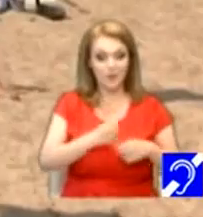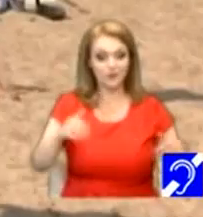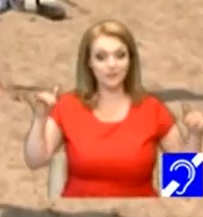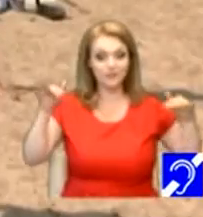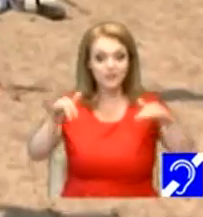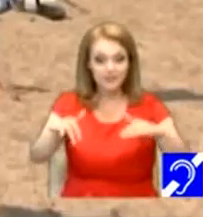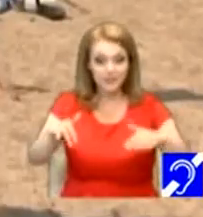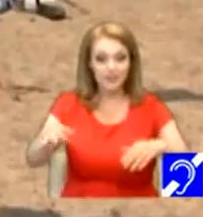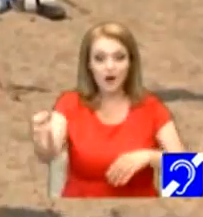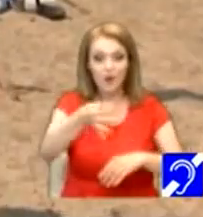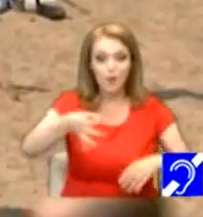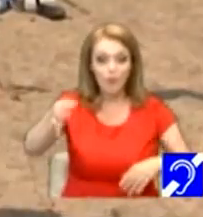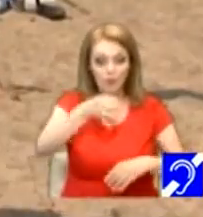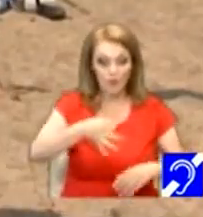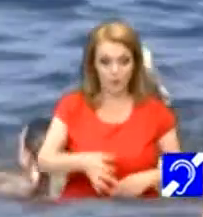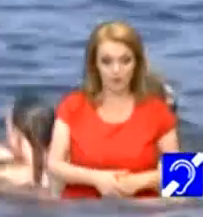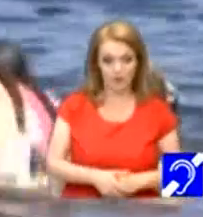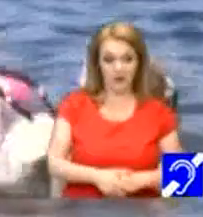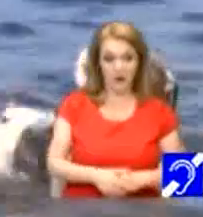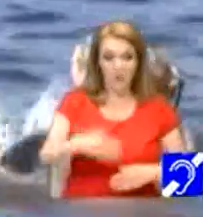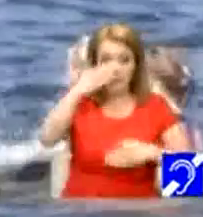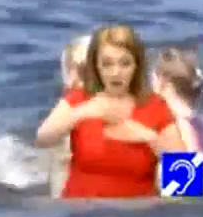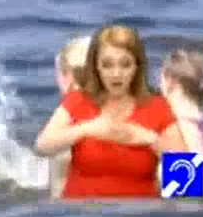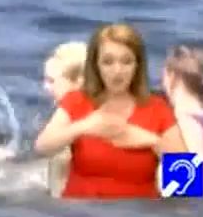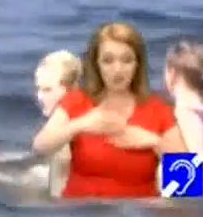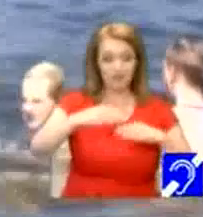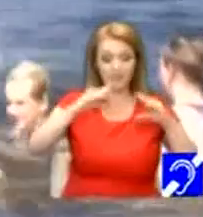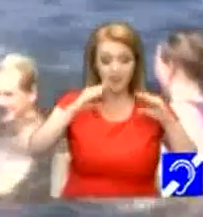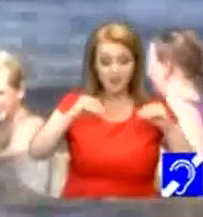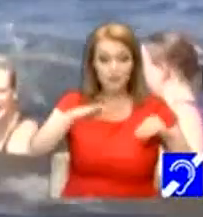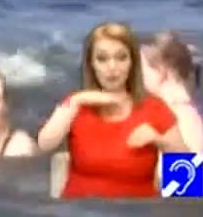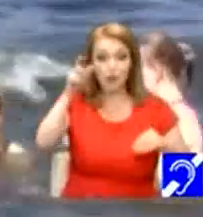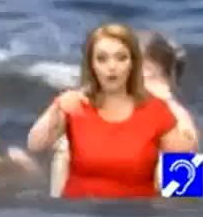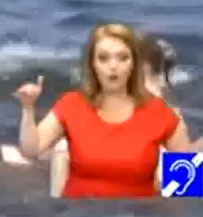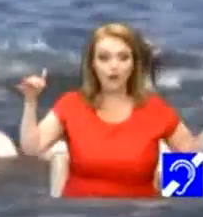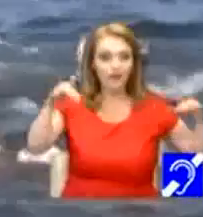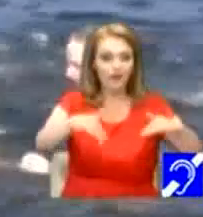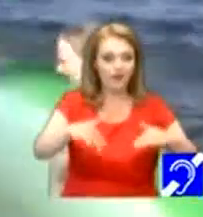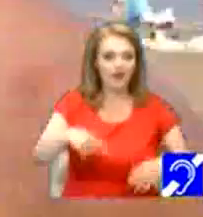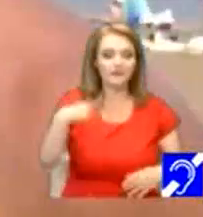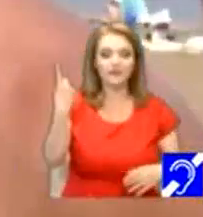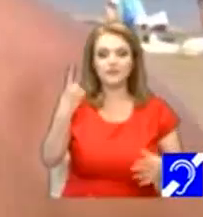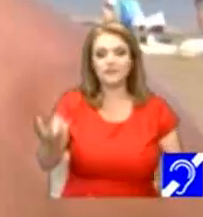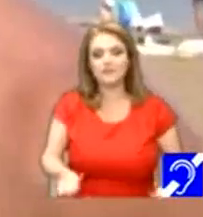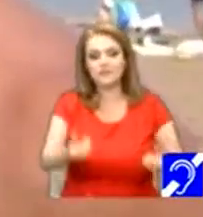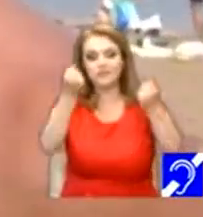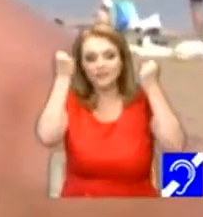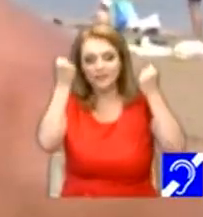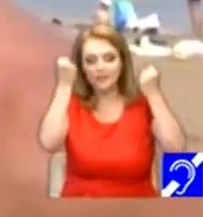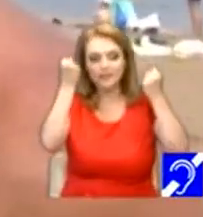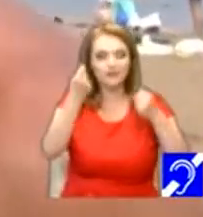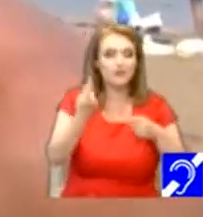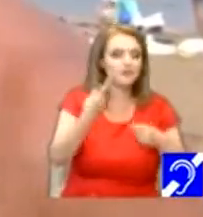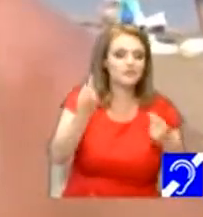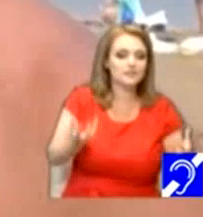озеро. Здесь уже как раз ближе к вечеру, где очень много народа становится. Единственное спасение, слава богу, что не передали